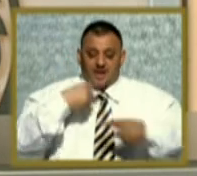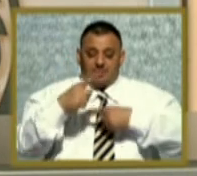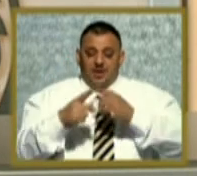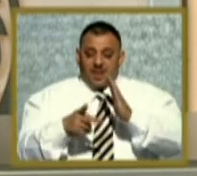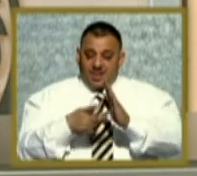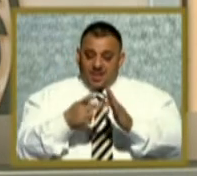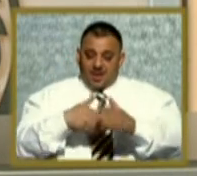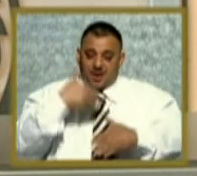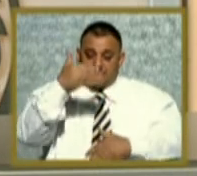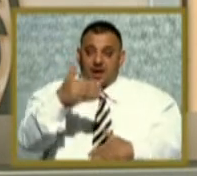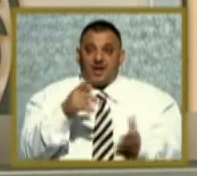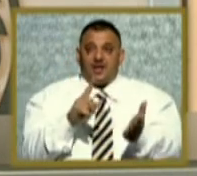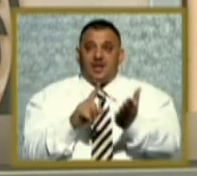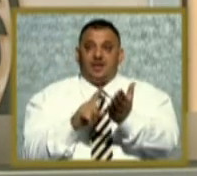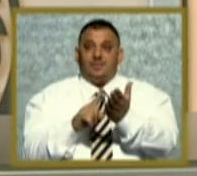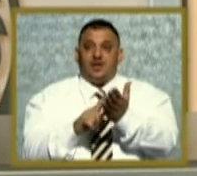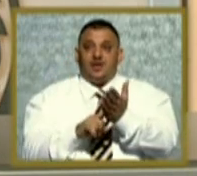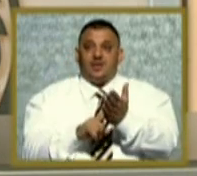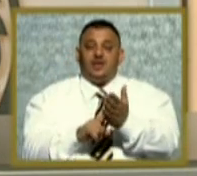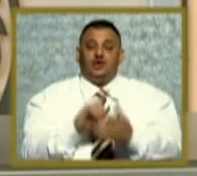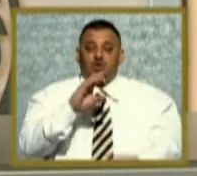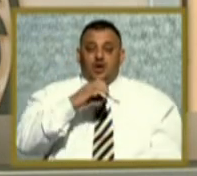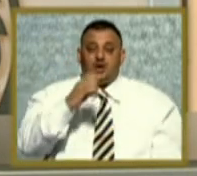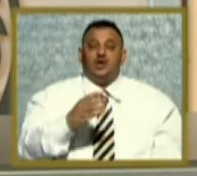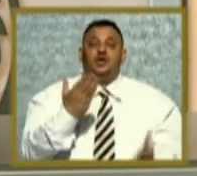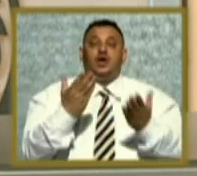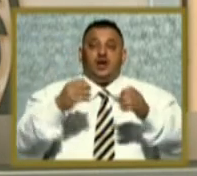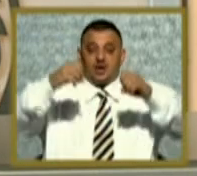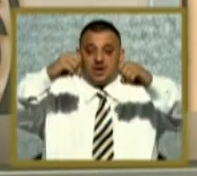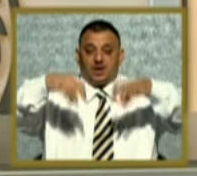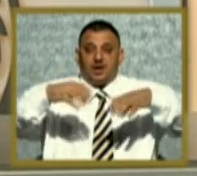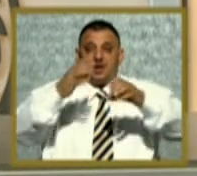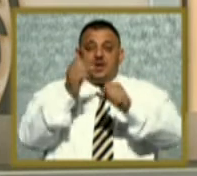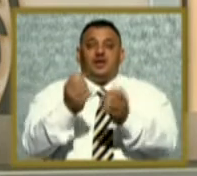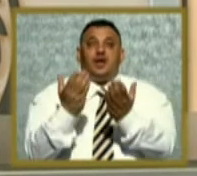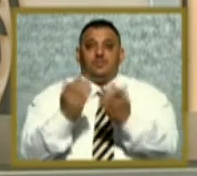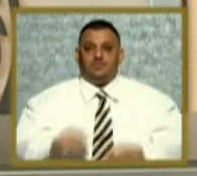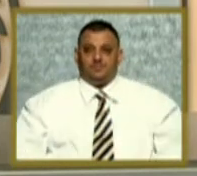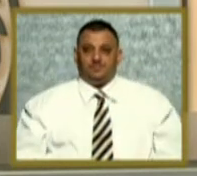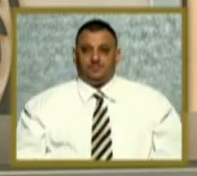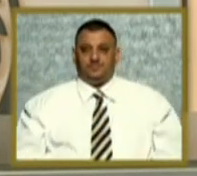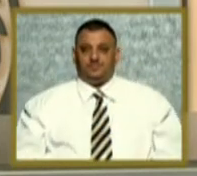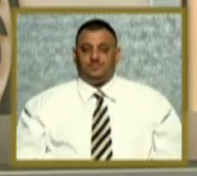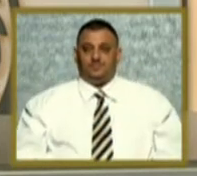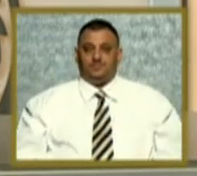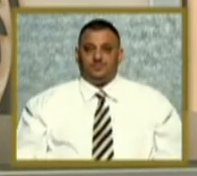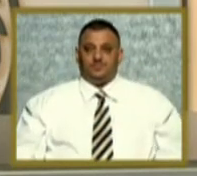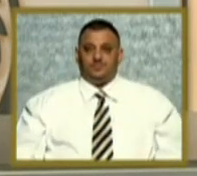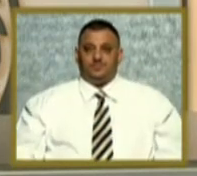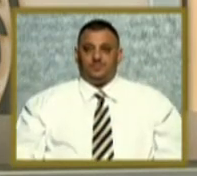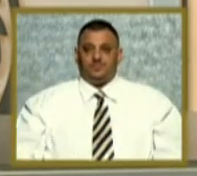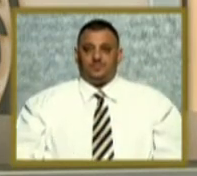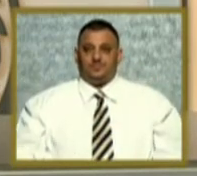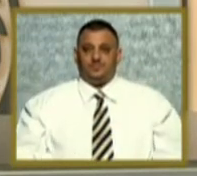الأيام 3 فقط، وتقضيها بعد رمضان، وأسأل الله تعالى التوفيق للجميع. نعم،